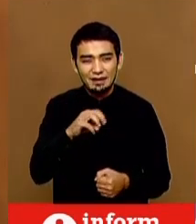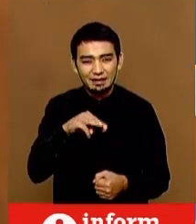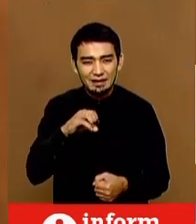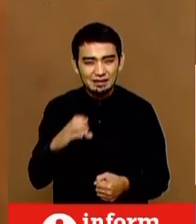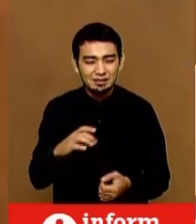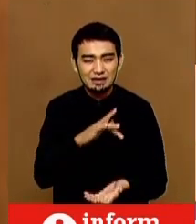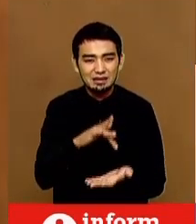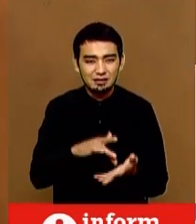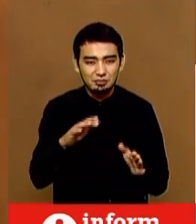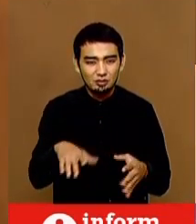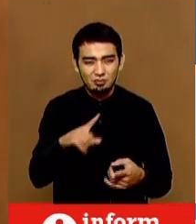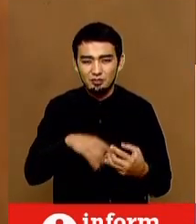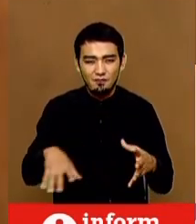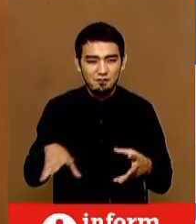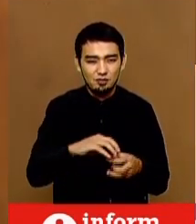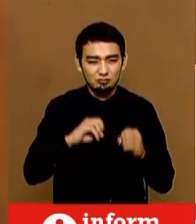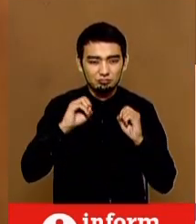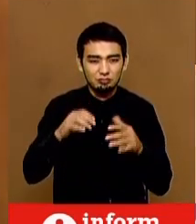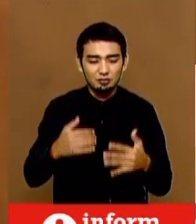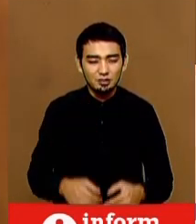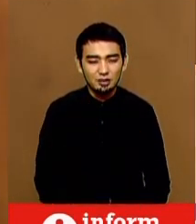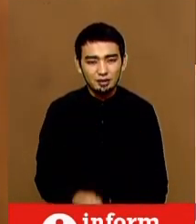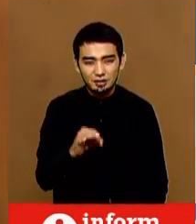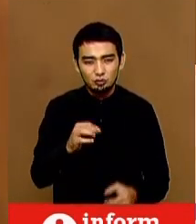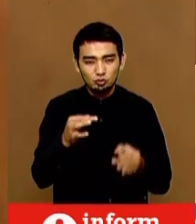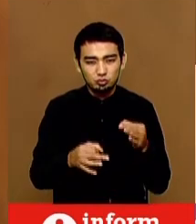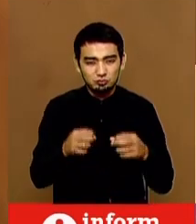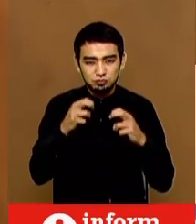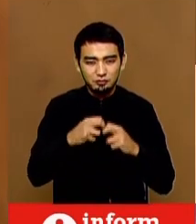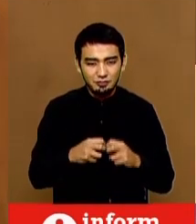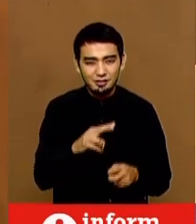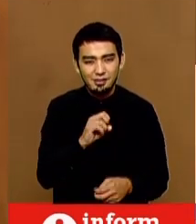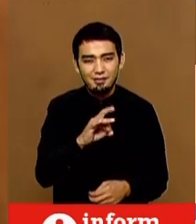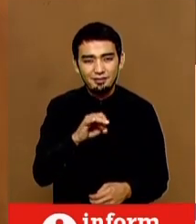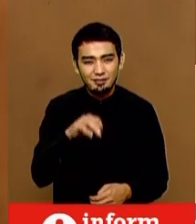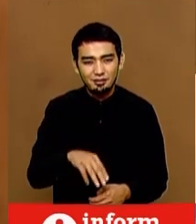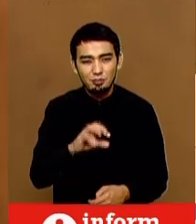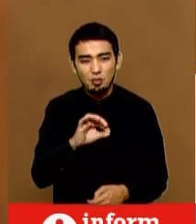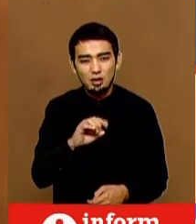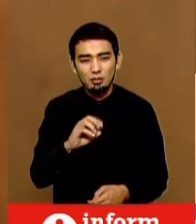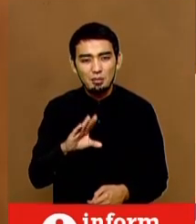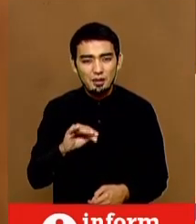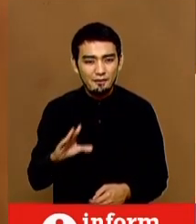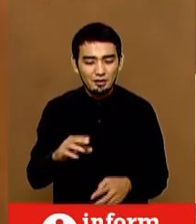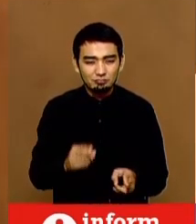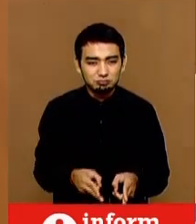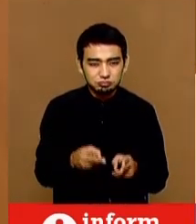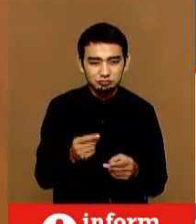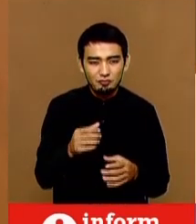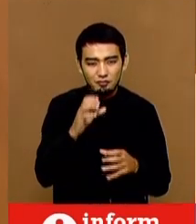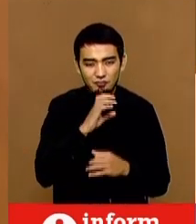Агентством по финансовому мониторингу продолжается досудебное расследование в отношении Кайрата Боранбаева, связанного с легализацией преступного